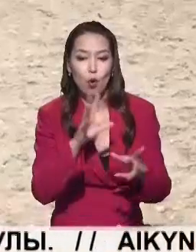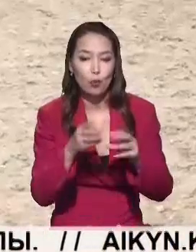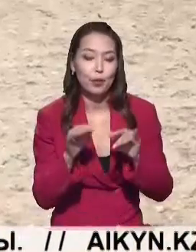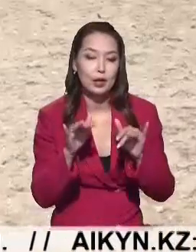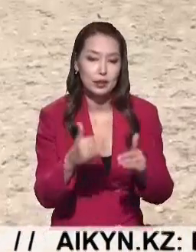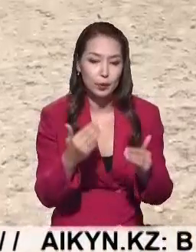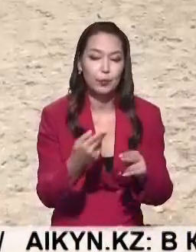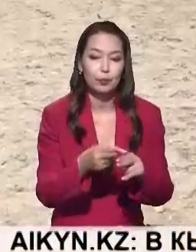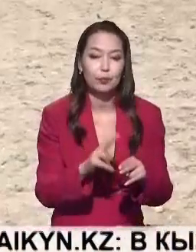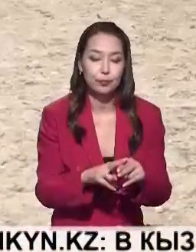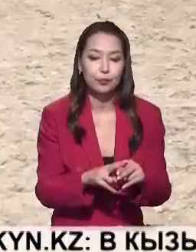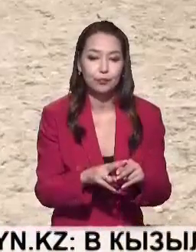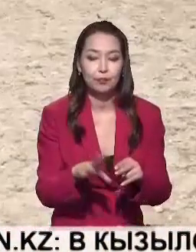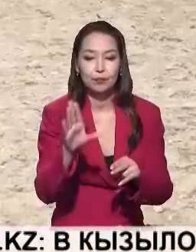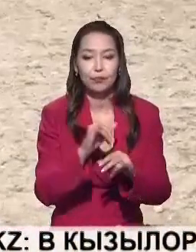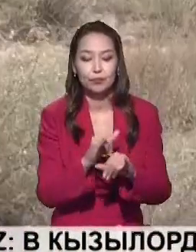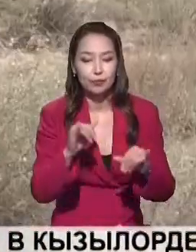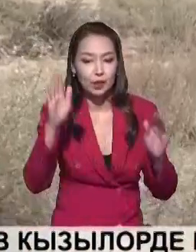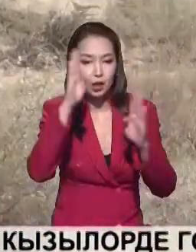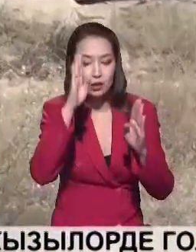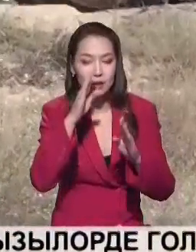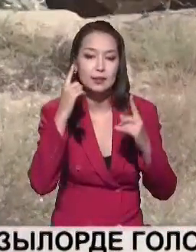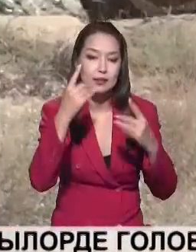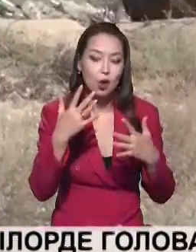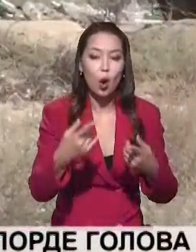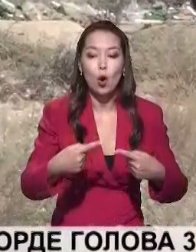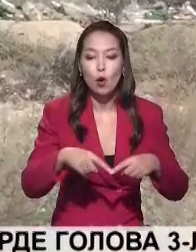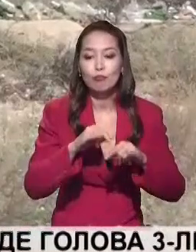благоустроить наши города и села, развить экологическое сознание в